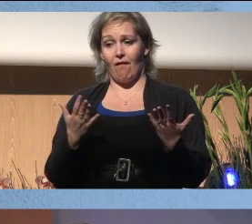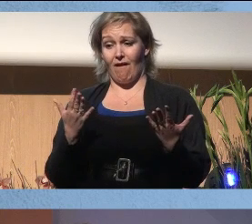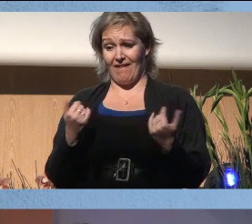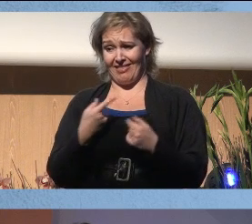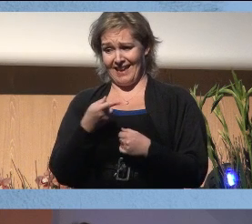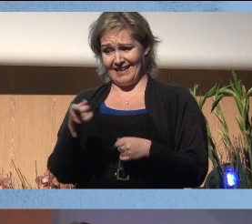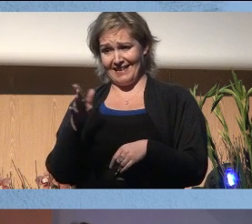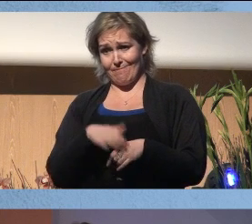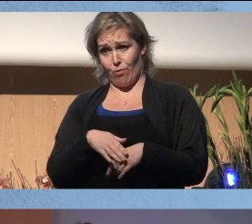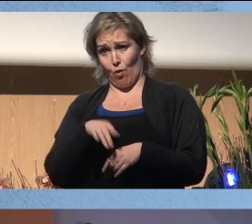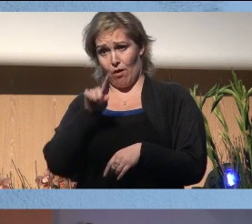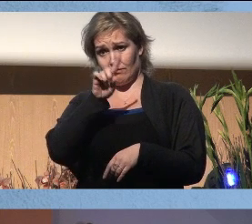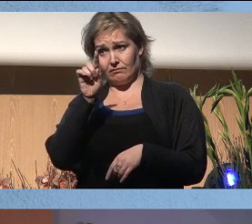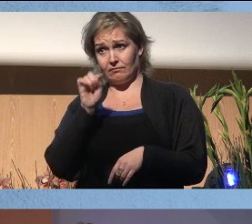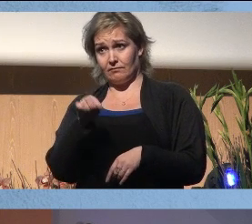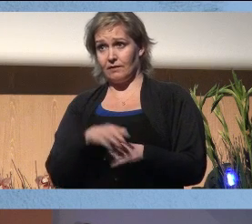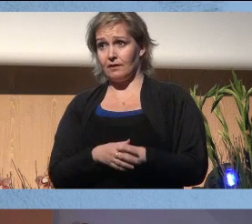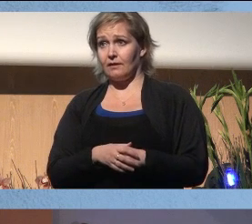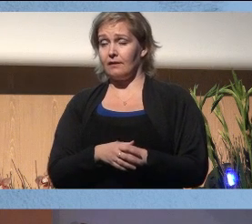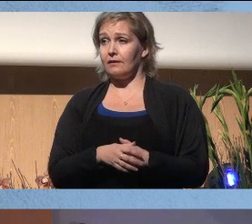på?